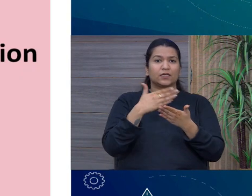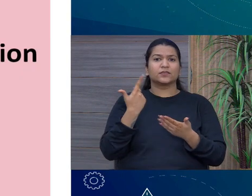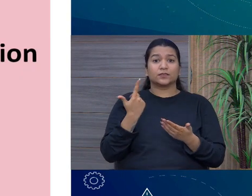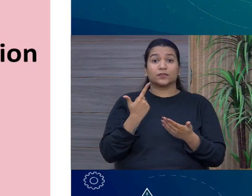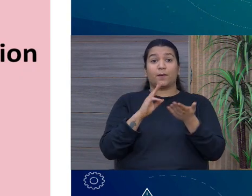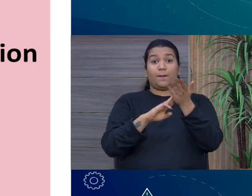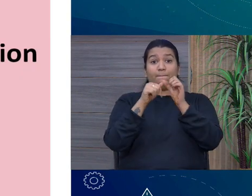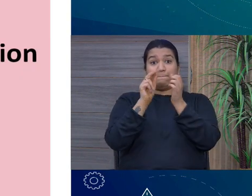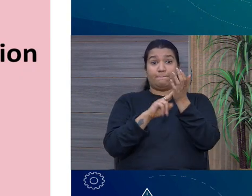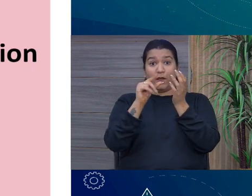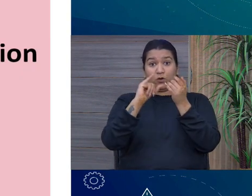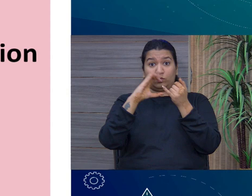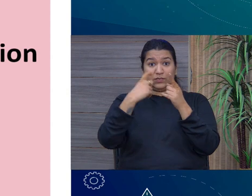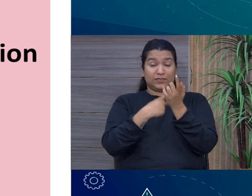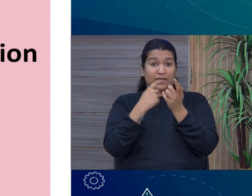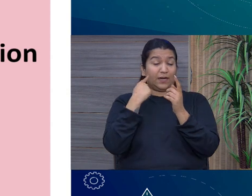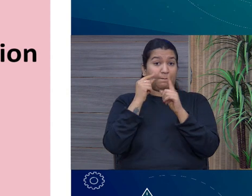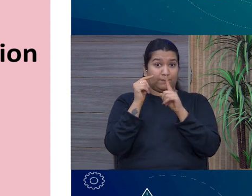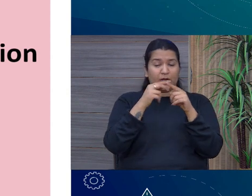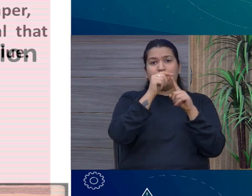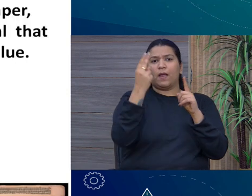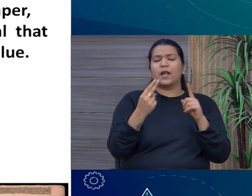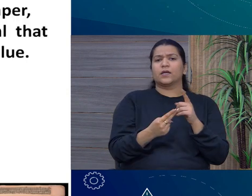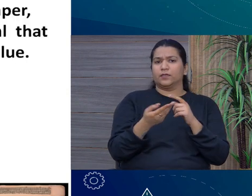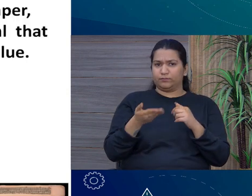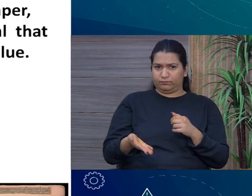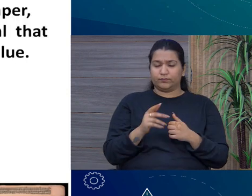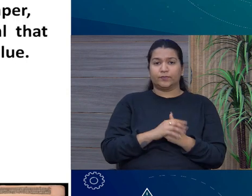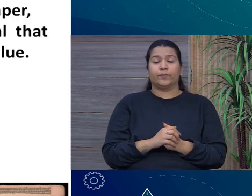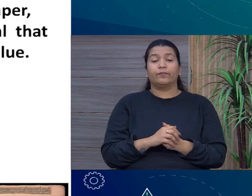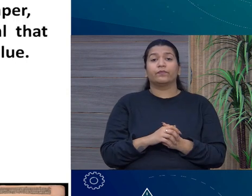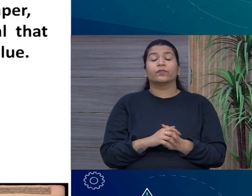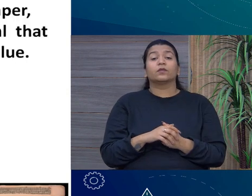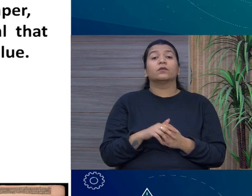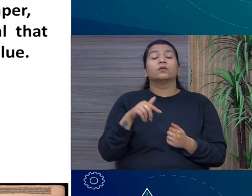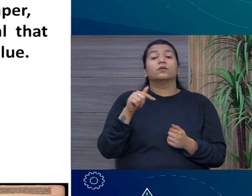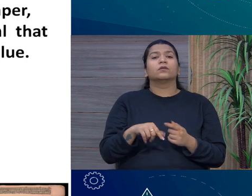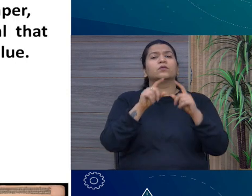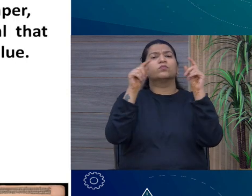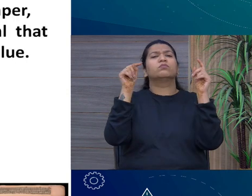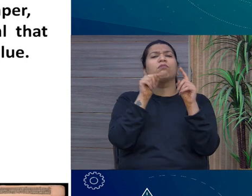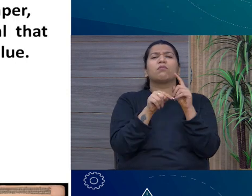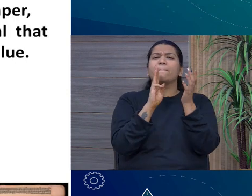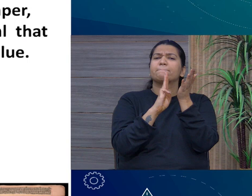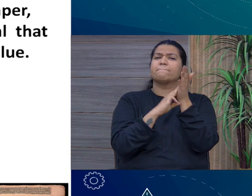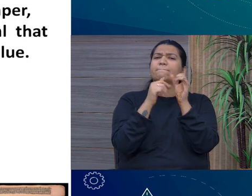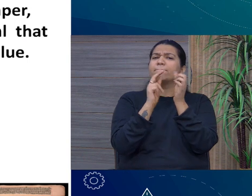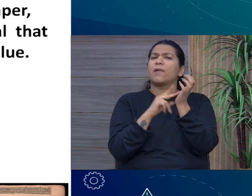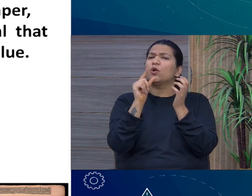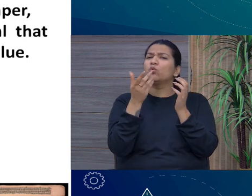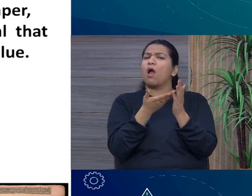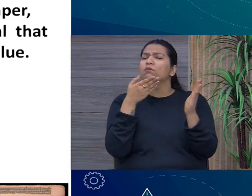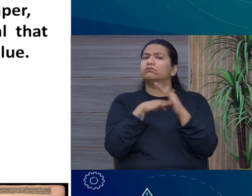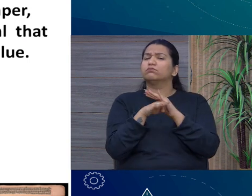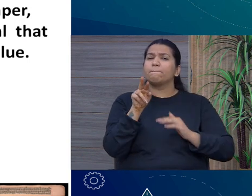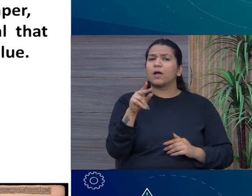मैन्युस्क्रिप्ट पेंटिंग ट्रेडिशन, चैप्टर 1 क्लास 12 का फाइन आर्ट्स का। सबसे पहले मैं मैन्युस्क्रिप्ट के बारे में बताना चाहूँगी।